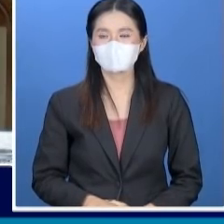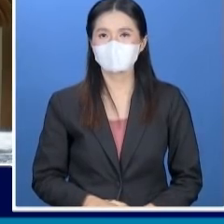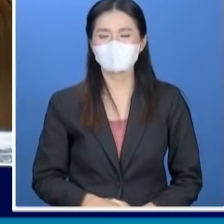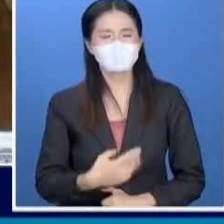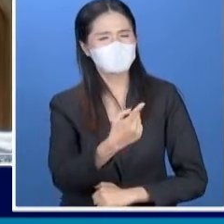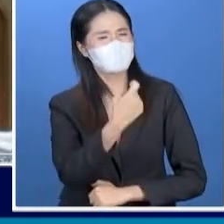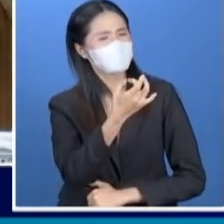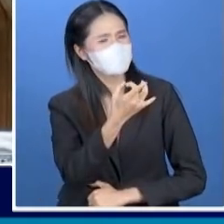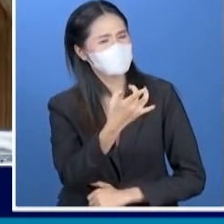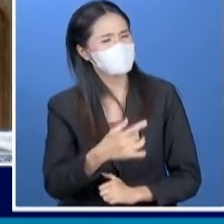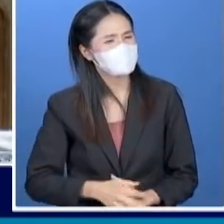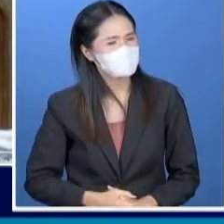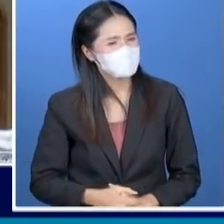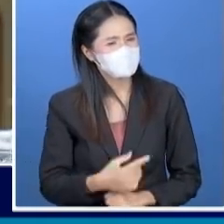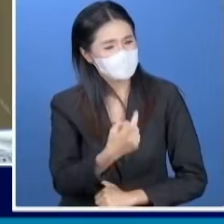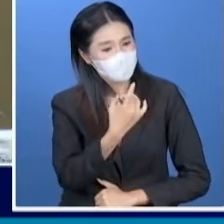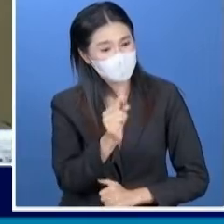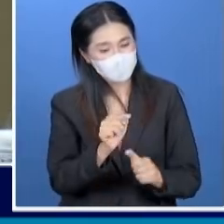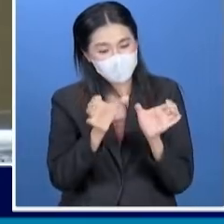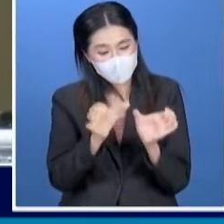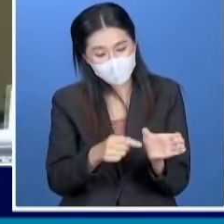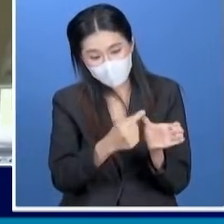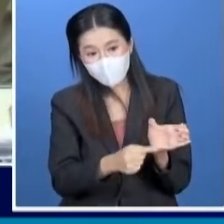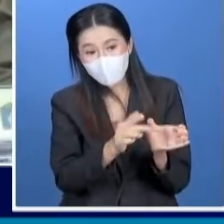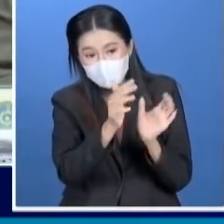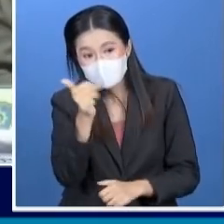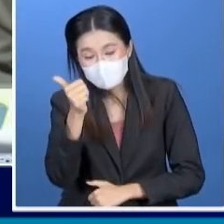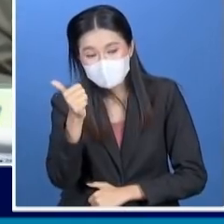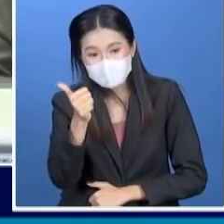ถามว่าอะไรนะรอยบาดแผลของคนอื่นใช่ไหม